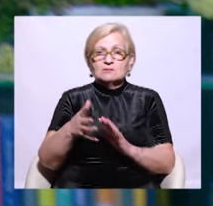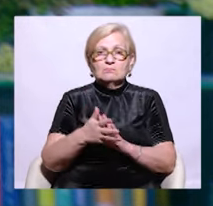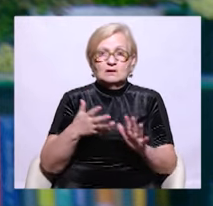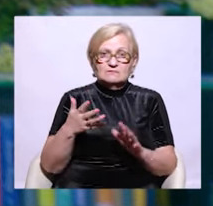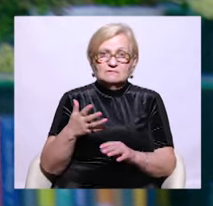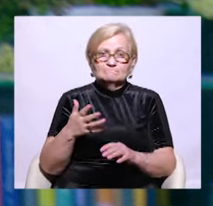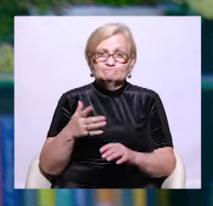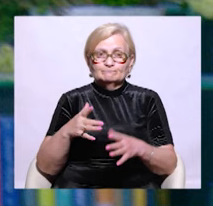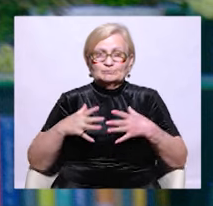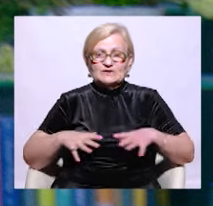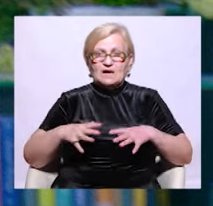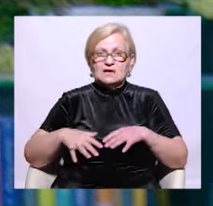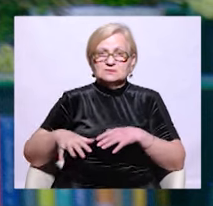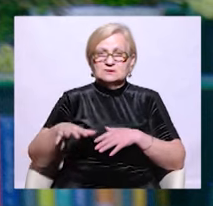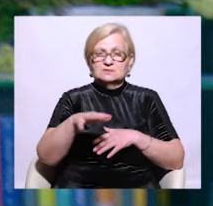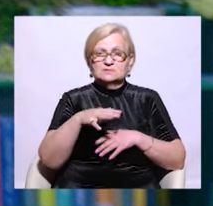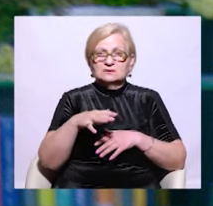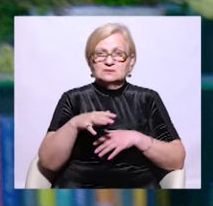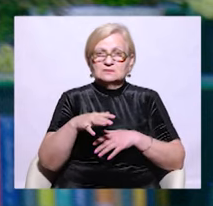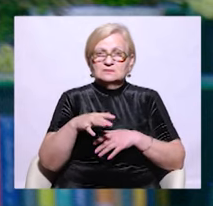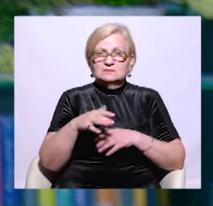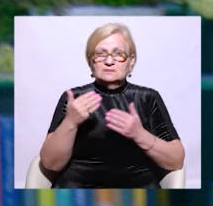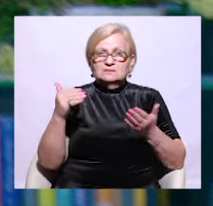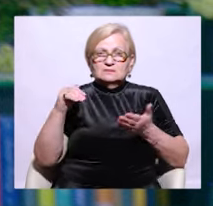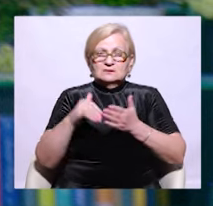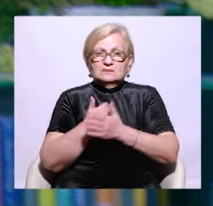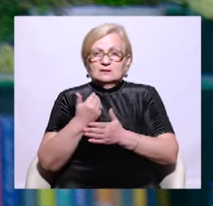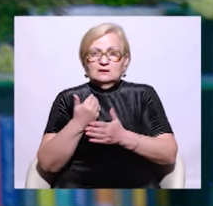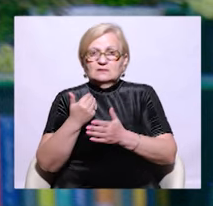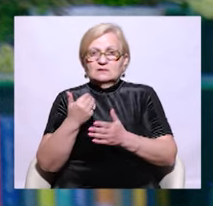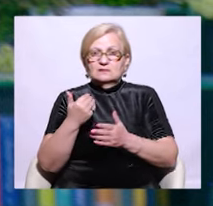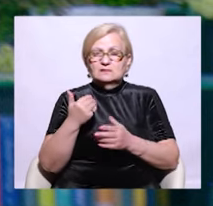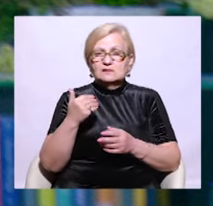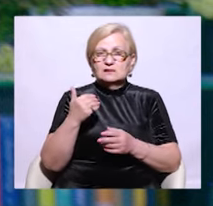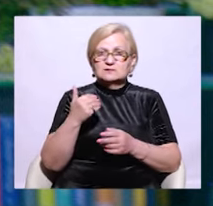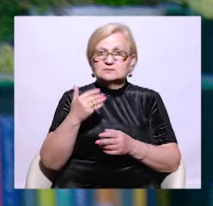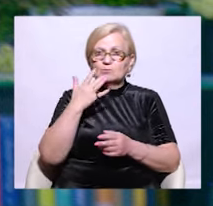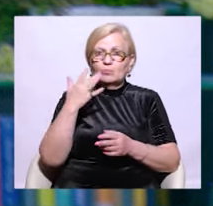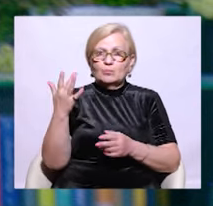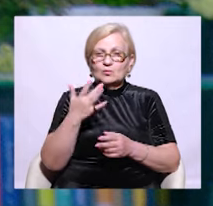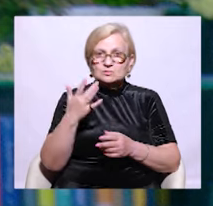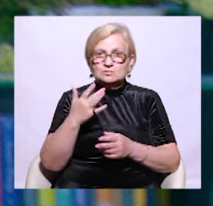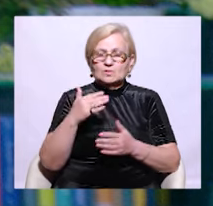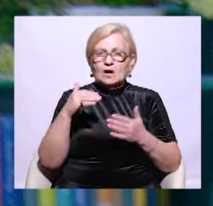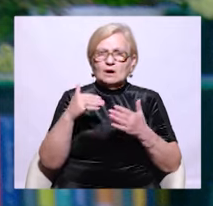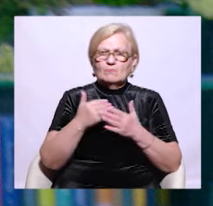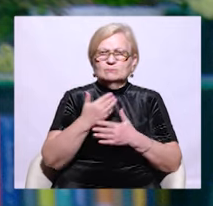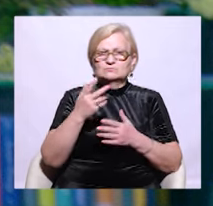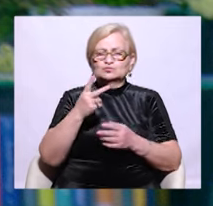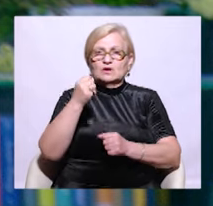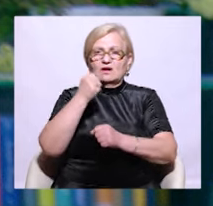რომ ქართლის სანაცვლოდ ახალი პოლიტიკური და კულტურული ცენტრი უნდა